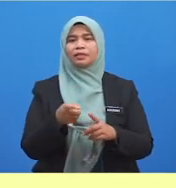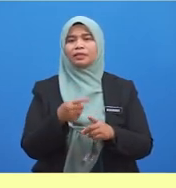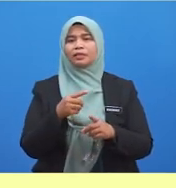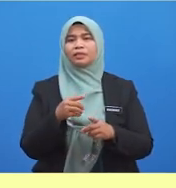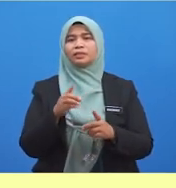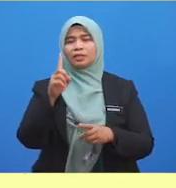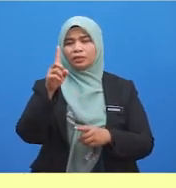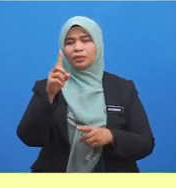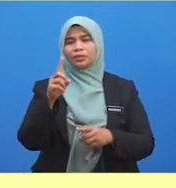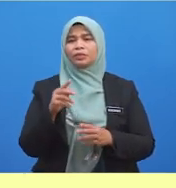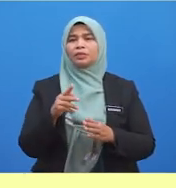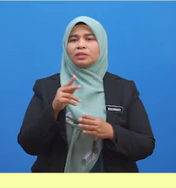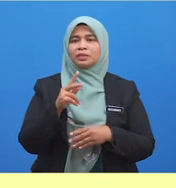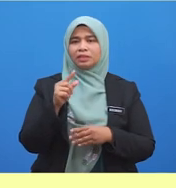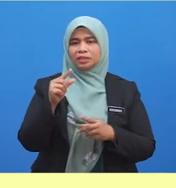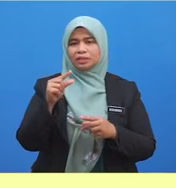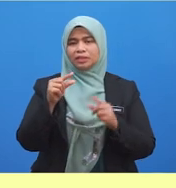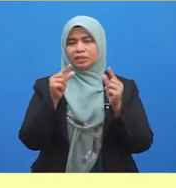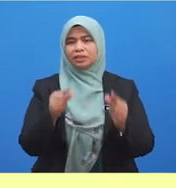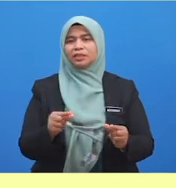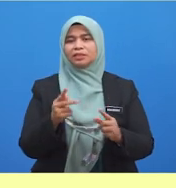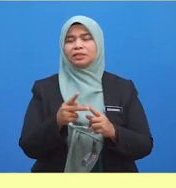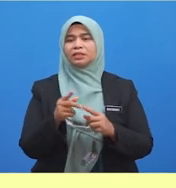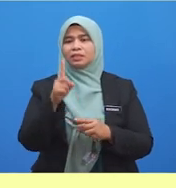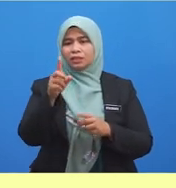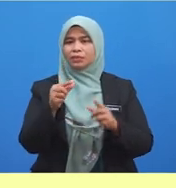generasi ke satu generasi.